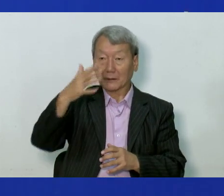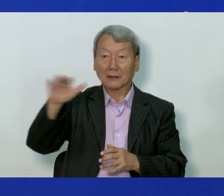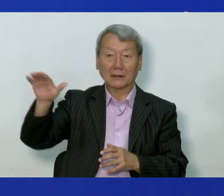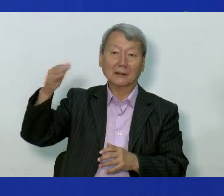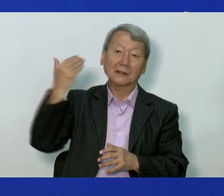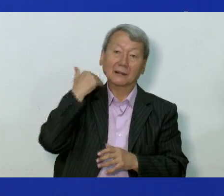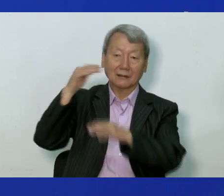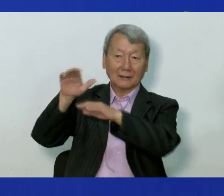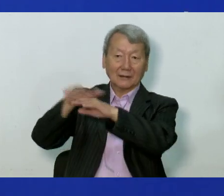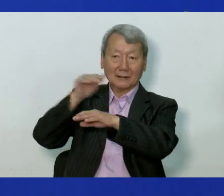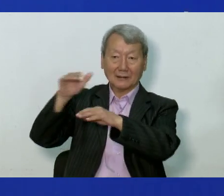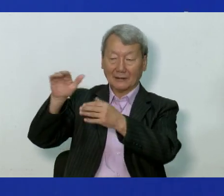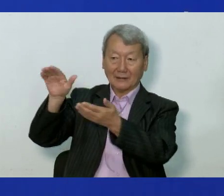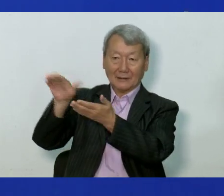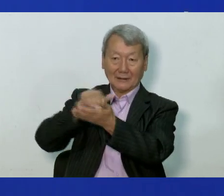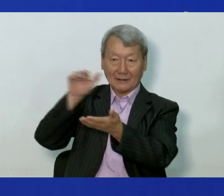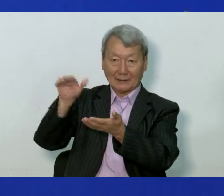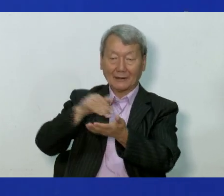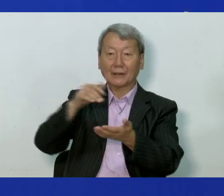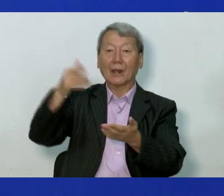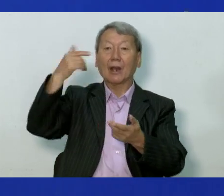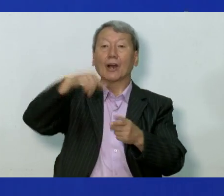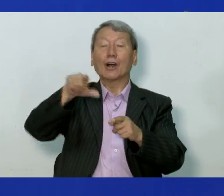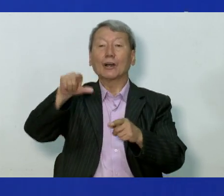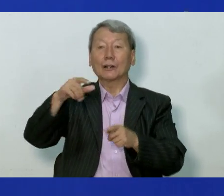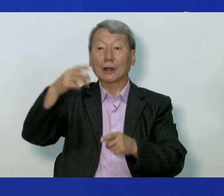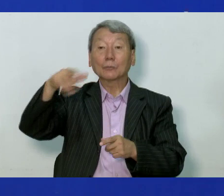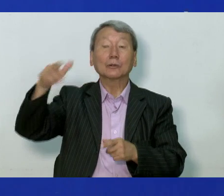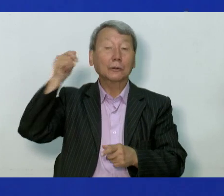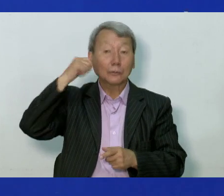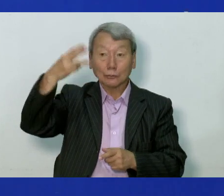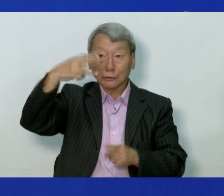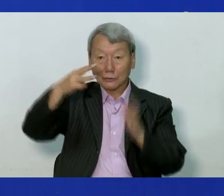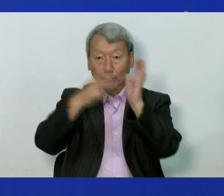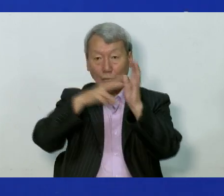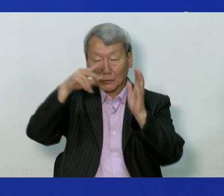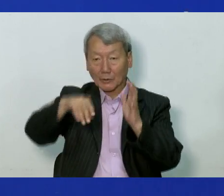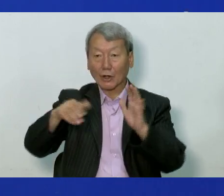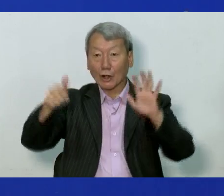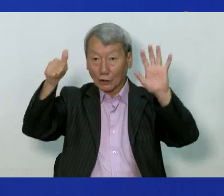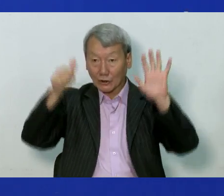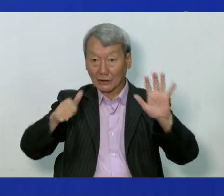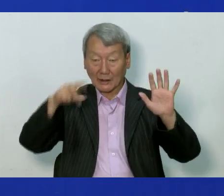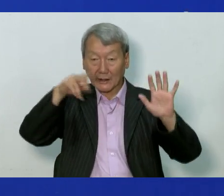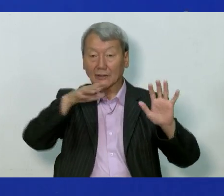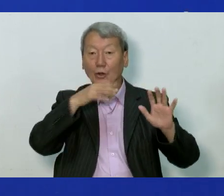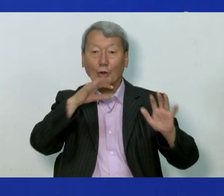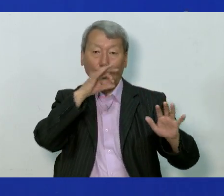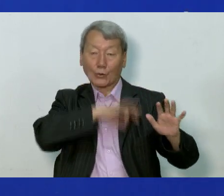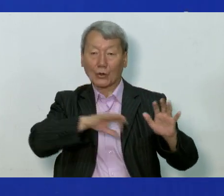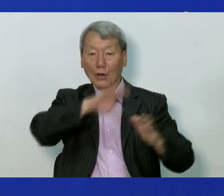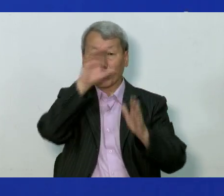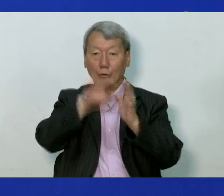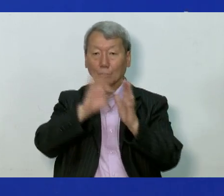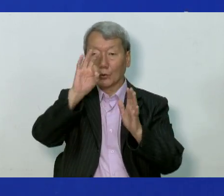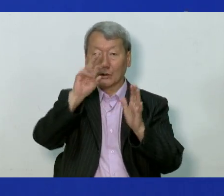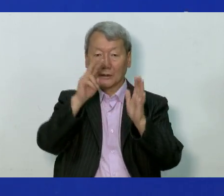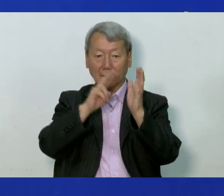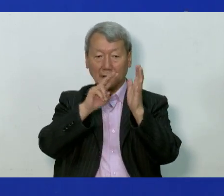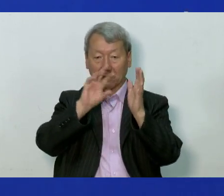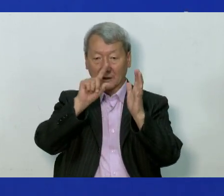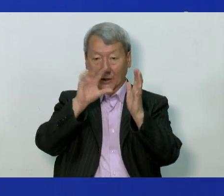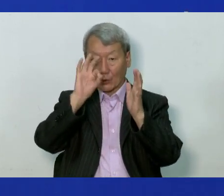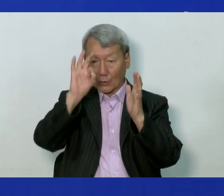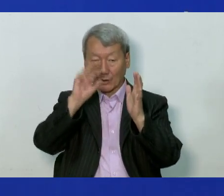кредит. Финансовые условия, срок кредита 38 лет, 6 лет – льготный период, под